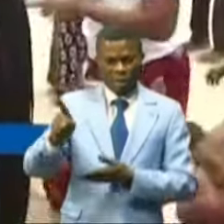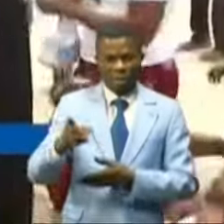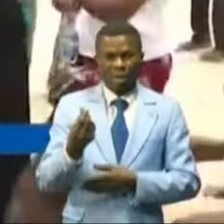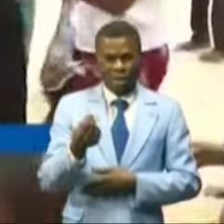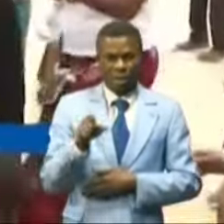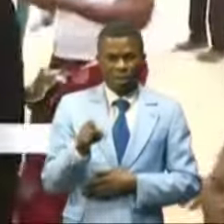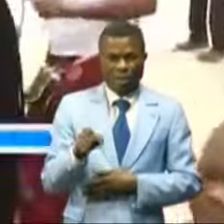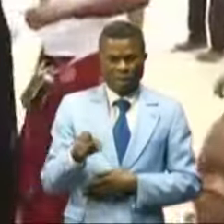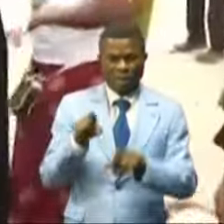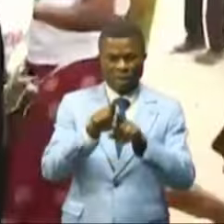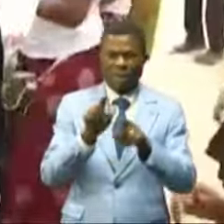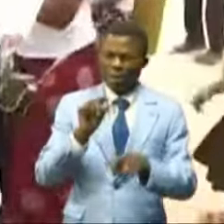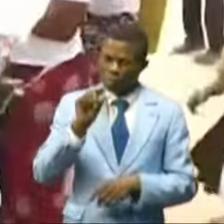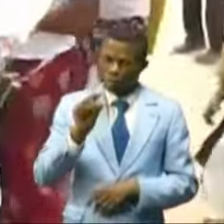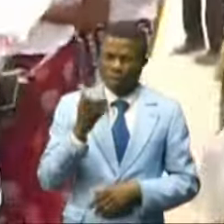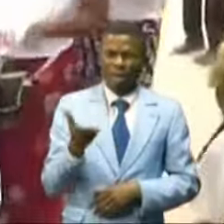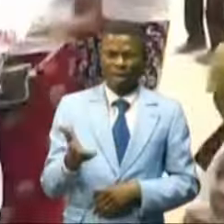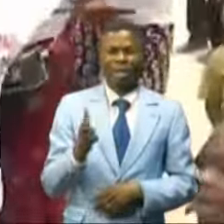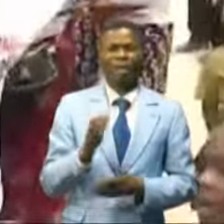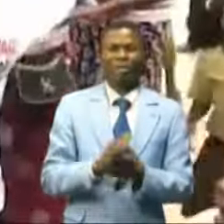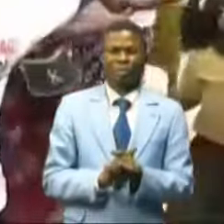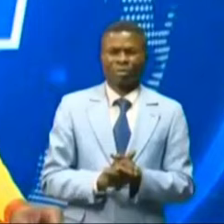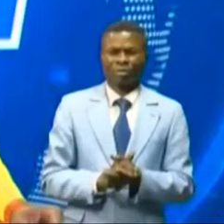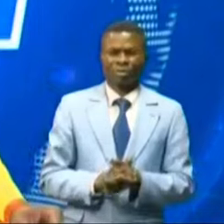somme insignifiante.